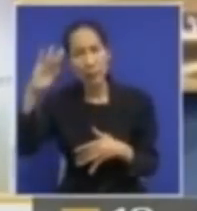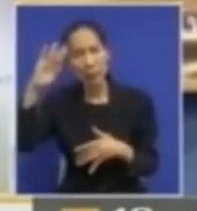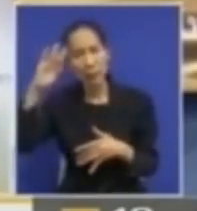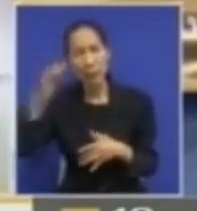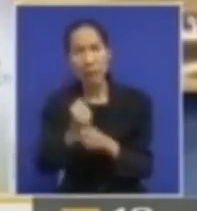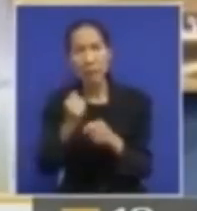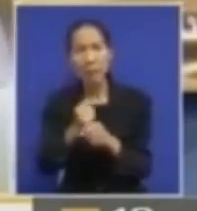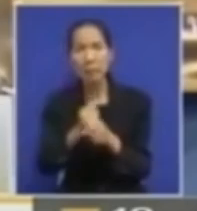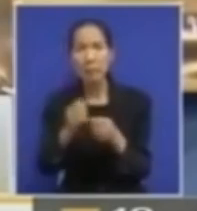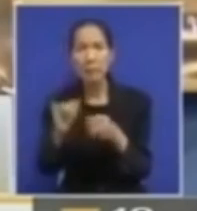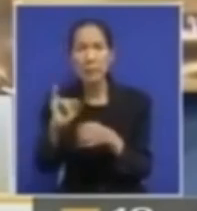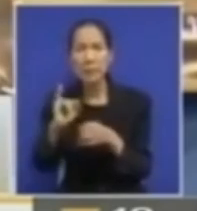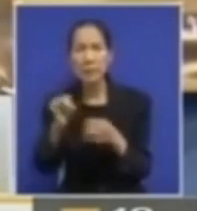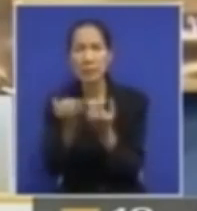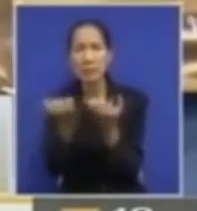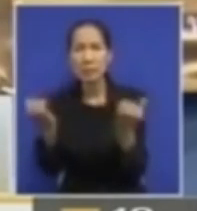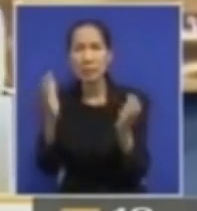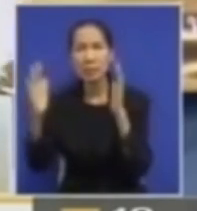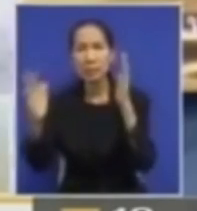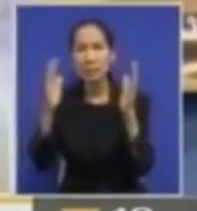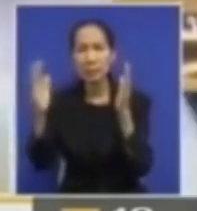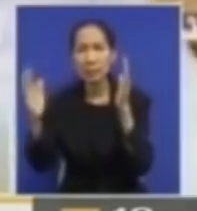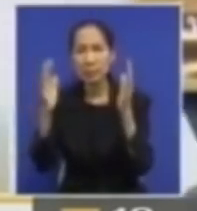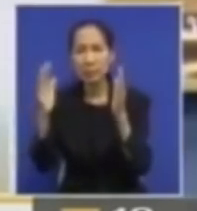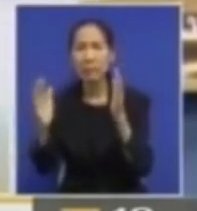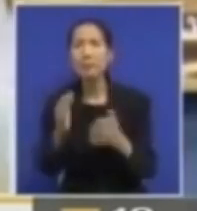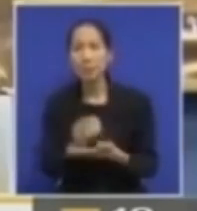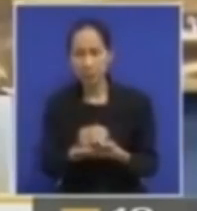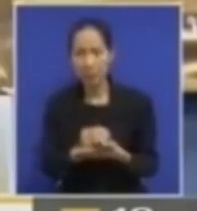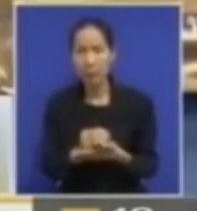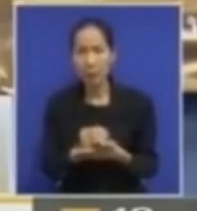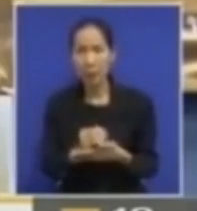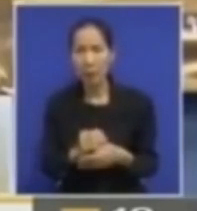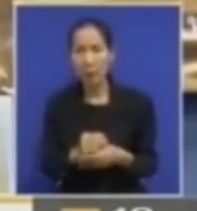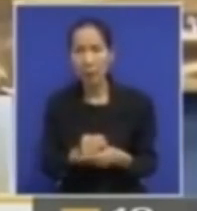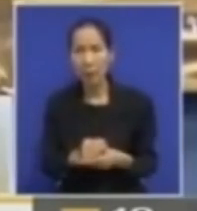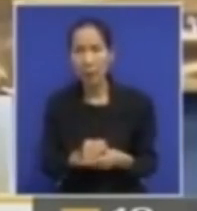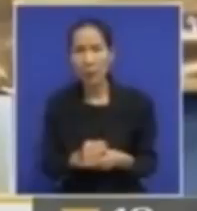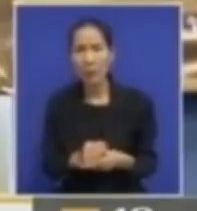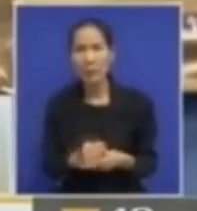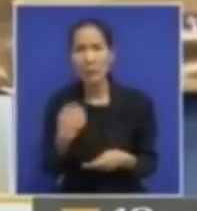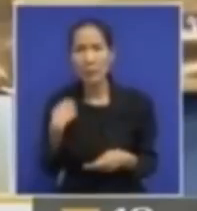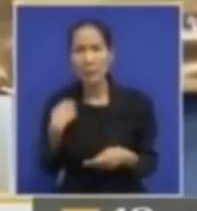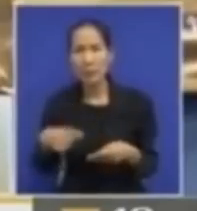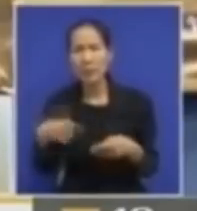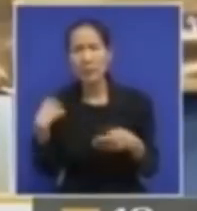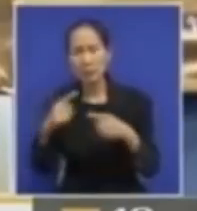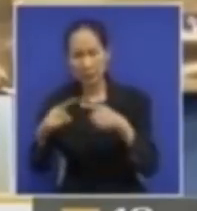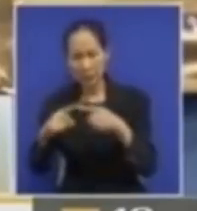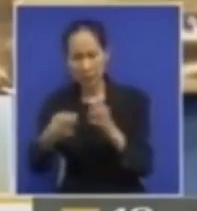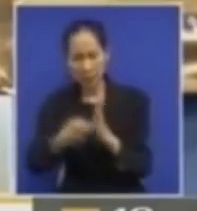ยอันมีพระมหากษัตริย์เป็นประมุขมีแปลภาษาอังกฤษ2แผ่นท่านประธานครับการขัดกันแห่งผลประโย